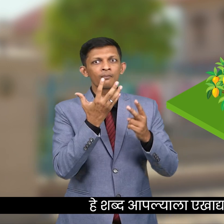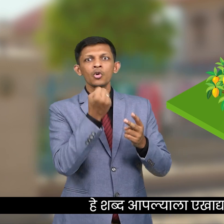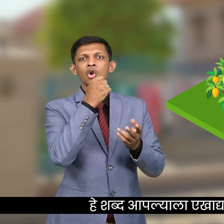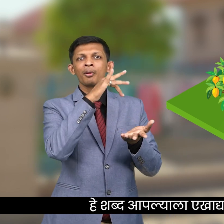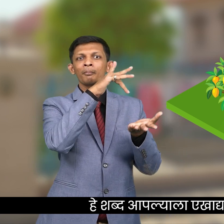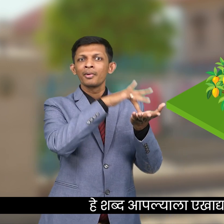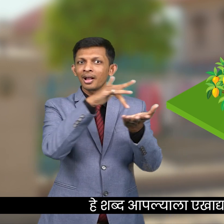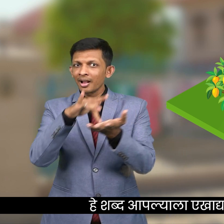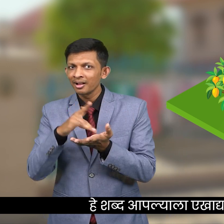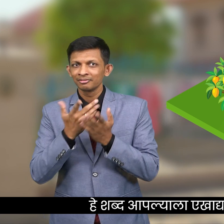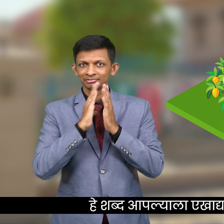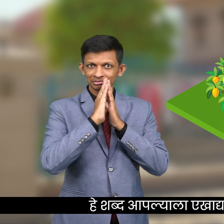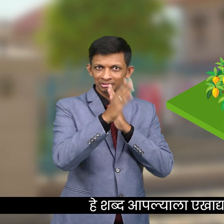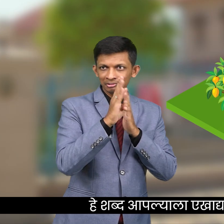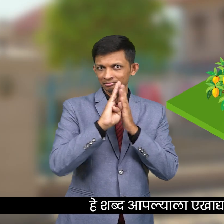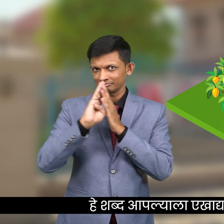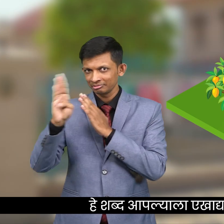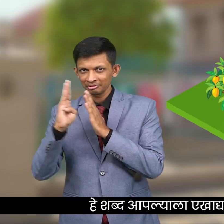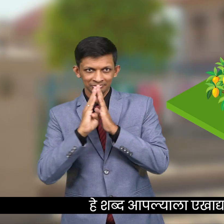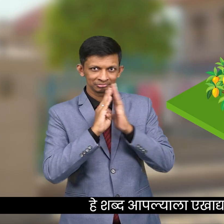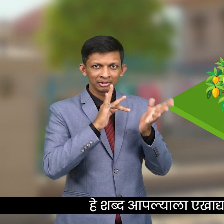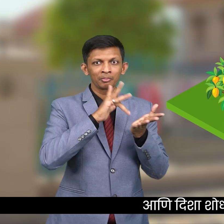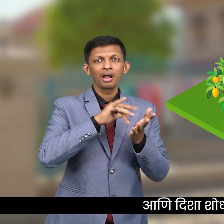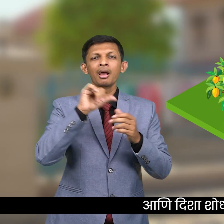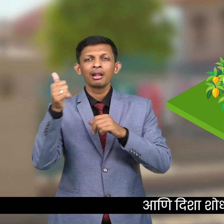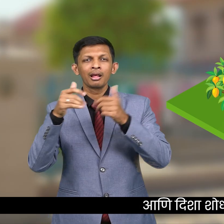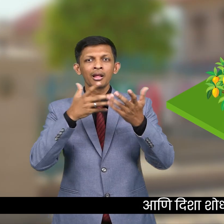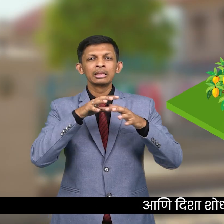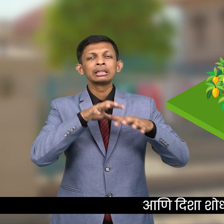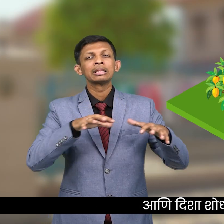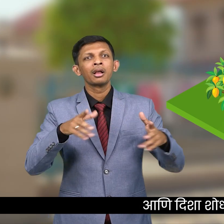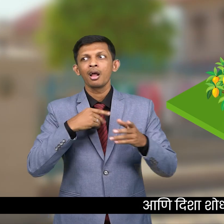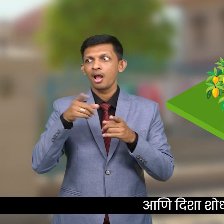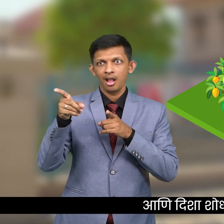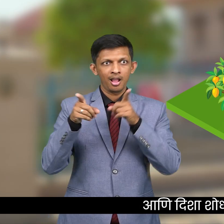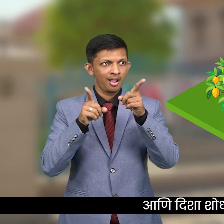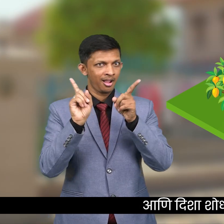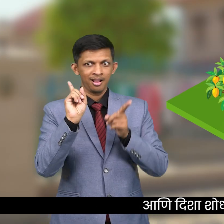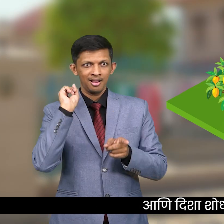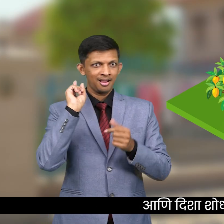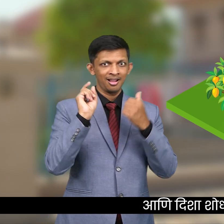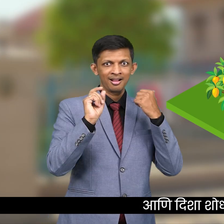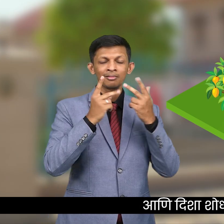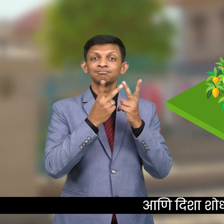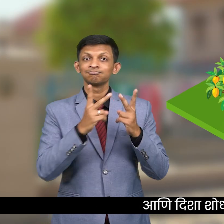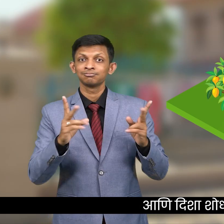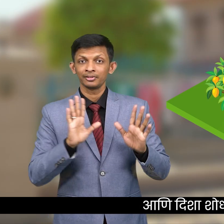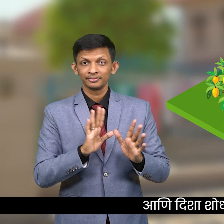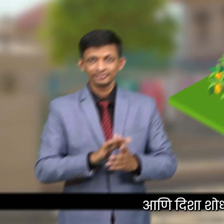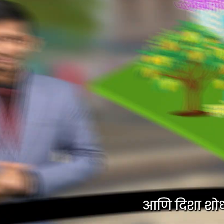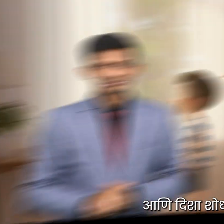एखाद्या ठिकाणाचे किंवा वस्तूचे स्थान आणि दिशा शोधण्यास मदत करतात।